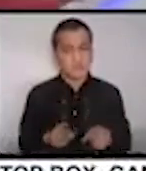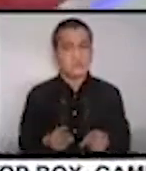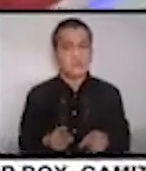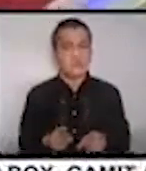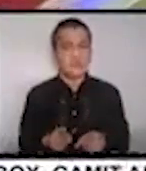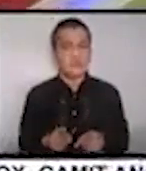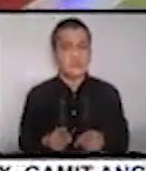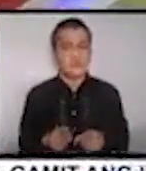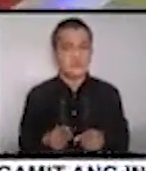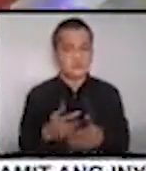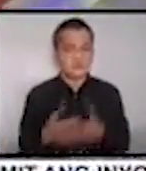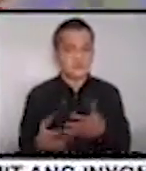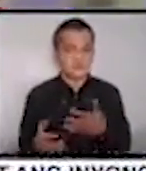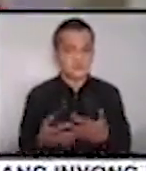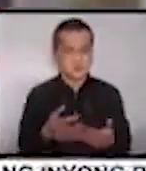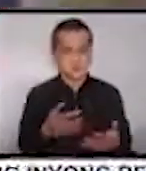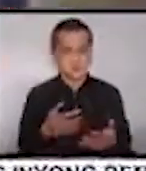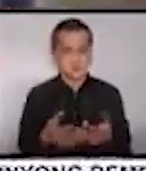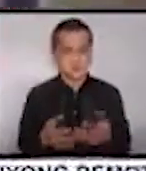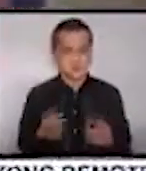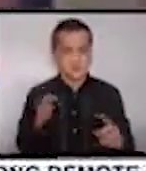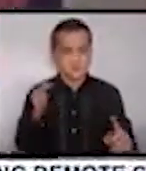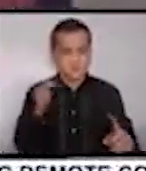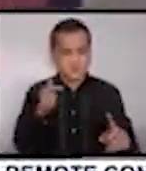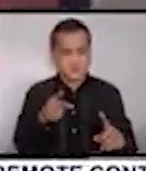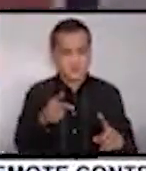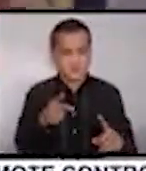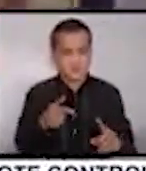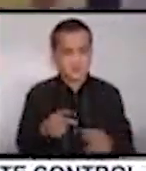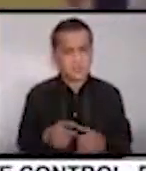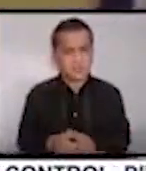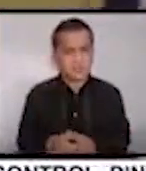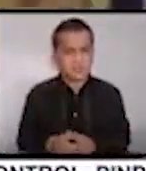kung naisin ikaw ang